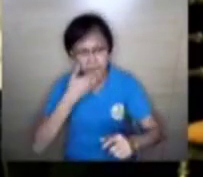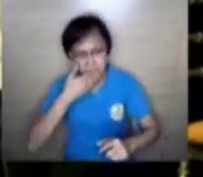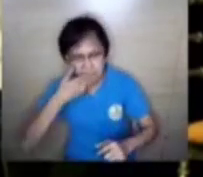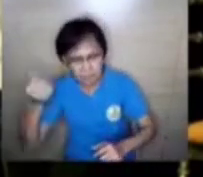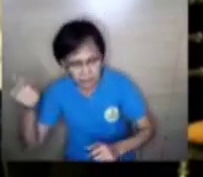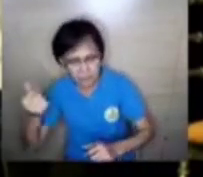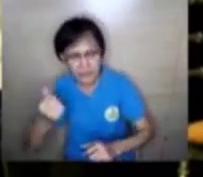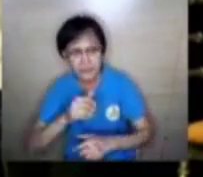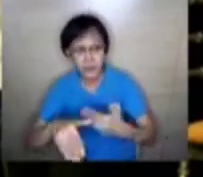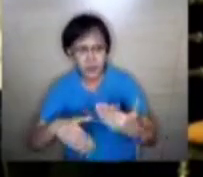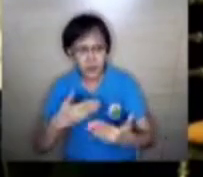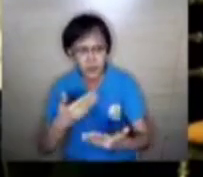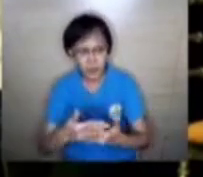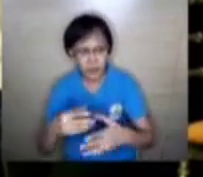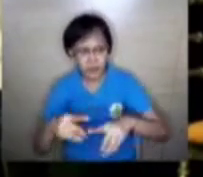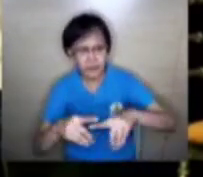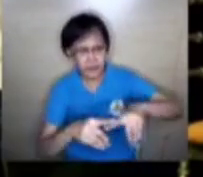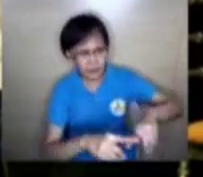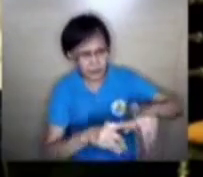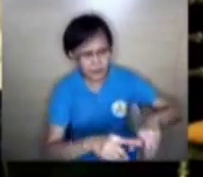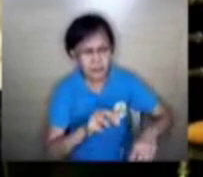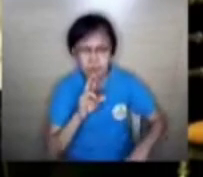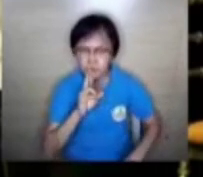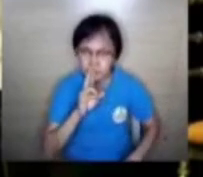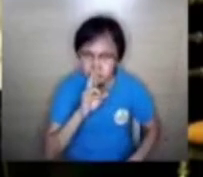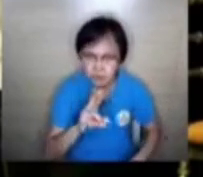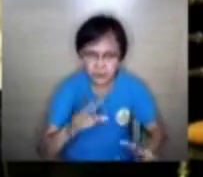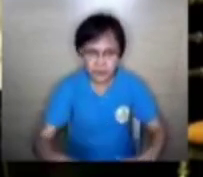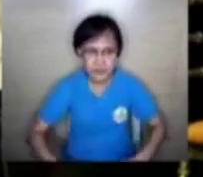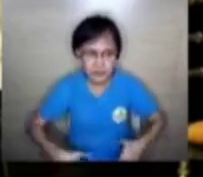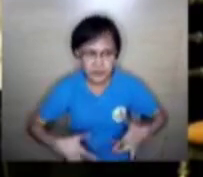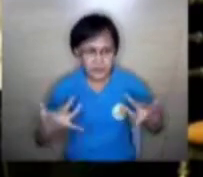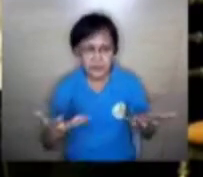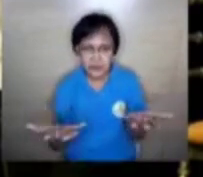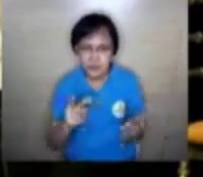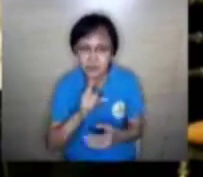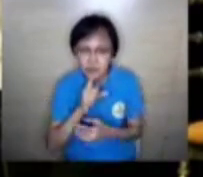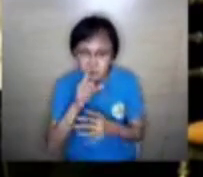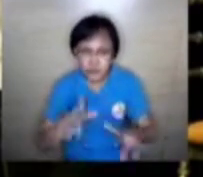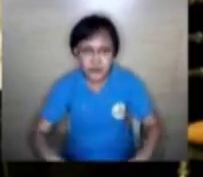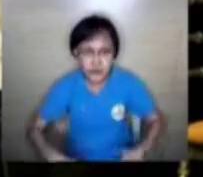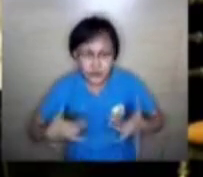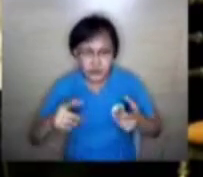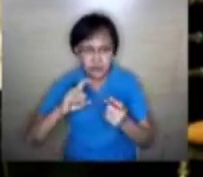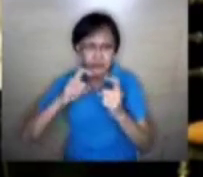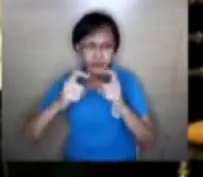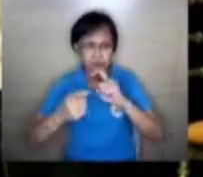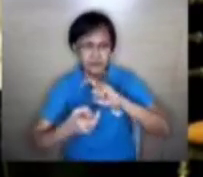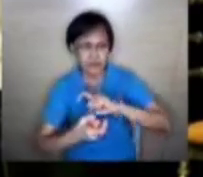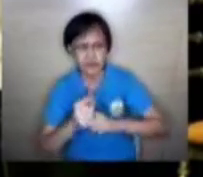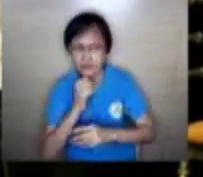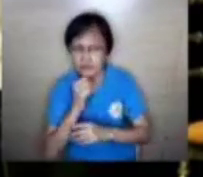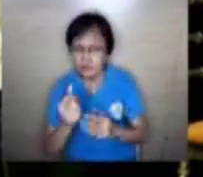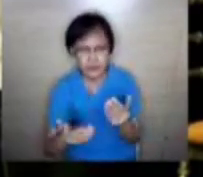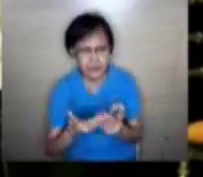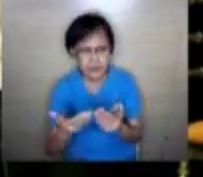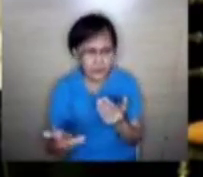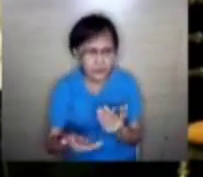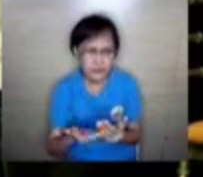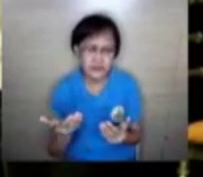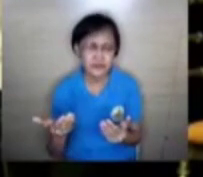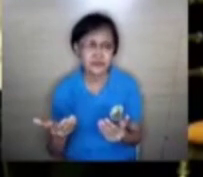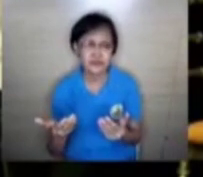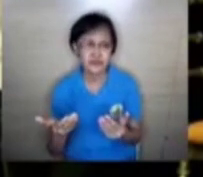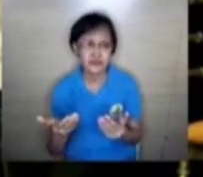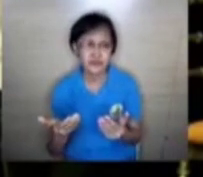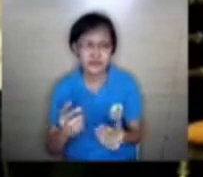idealismong nakabatay sa realidad. Ang realidad ng pagbabago ay hindi ganun kadaling makamit.